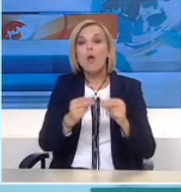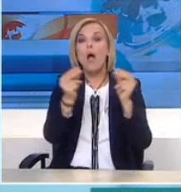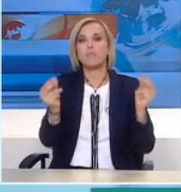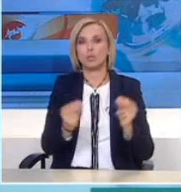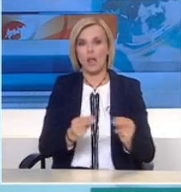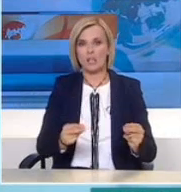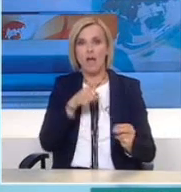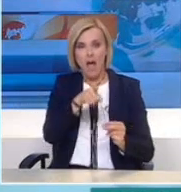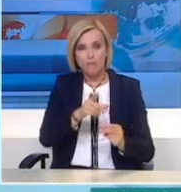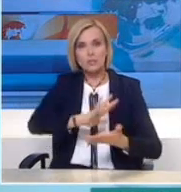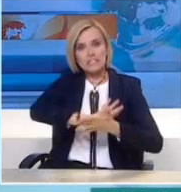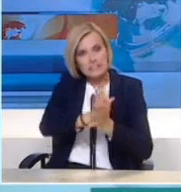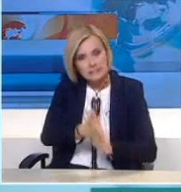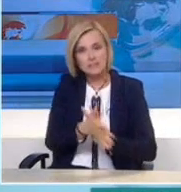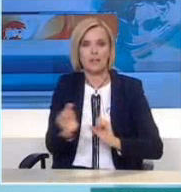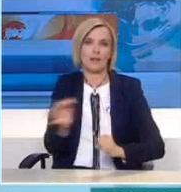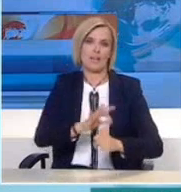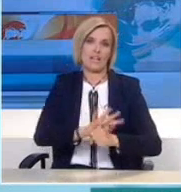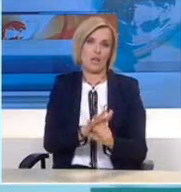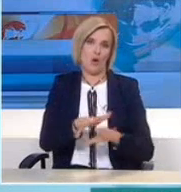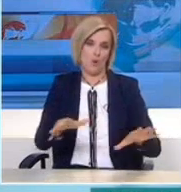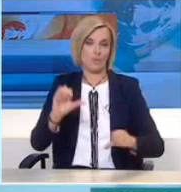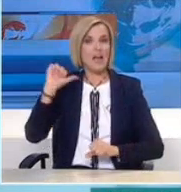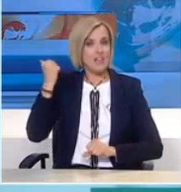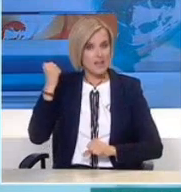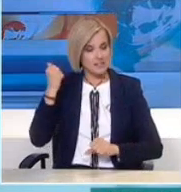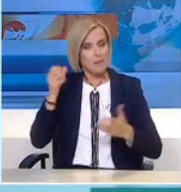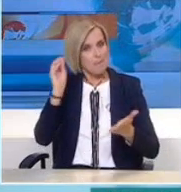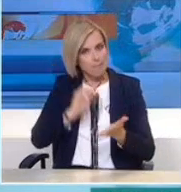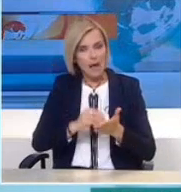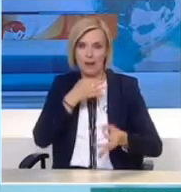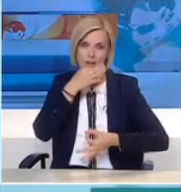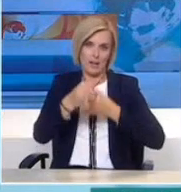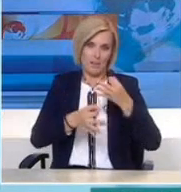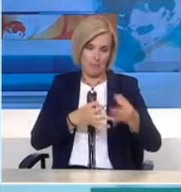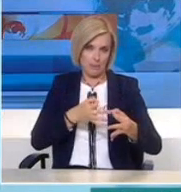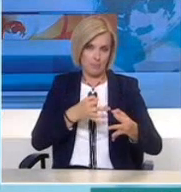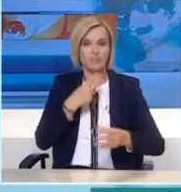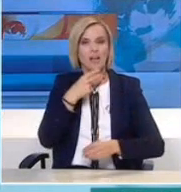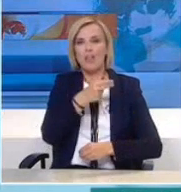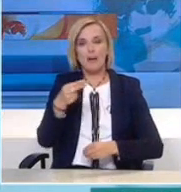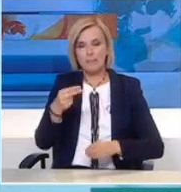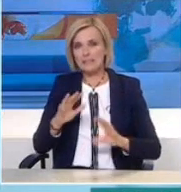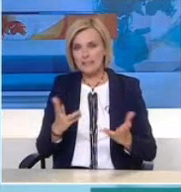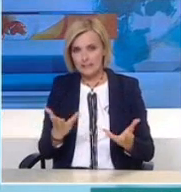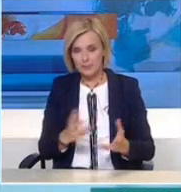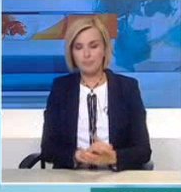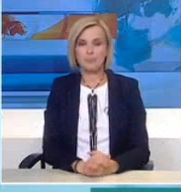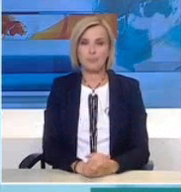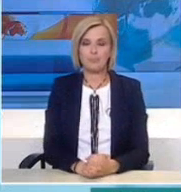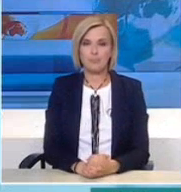τον ιό. Το Ευρωπαϊκό Κέντρο, σε χθεσινές του ανακοινώσεις, σχολίασε το γεγονός και είπε ότι η